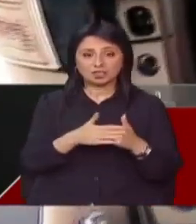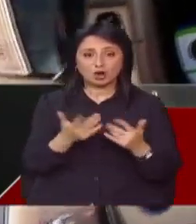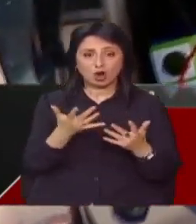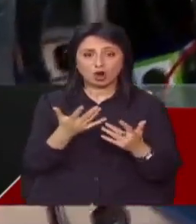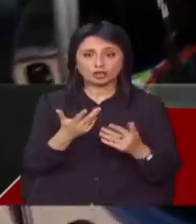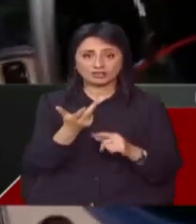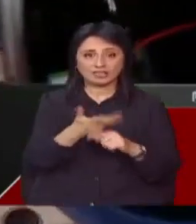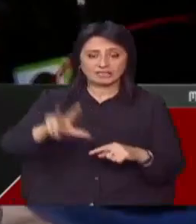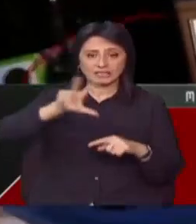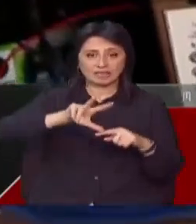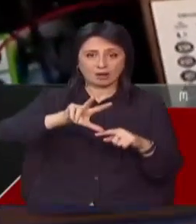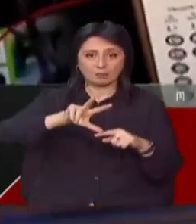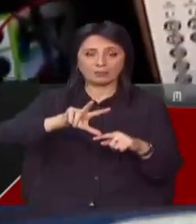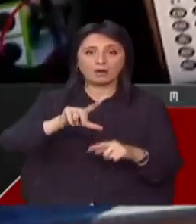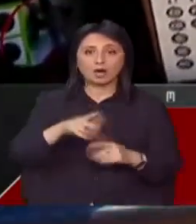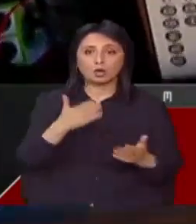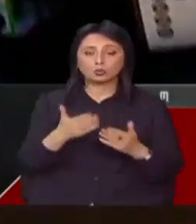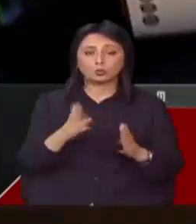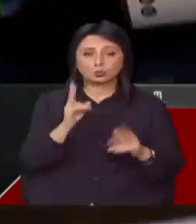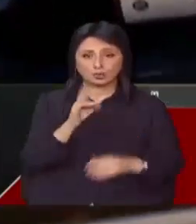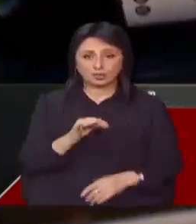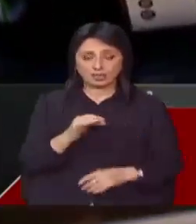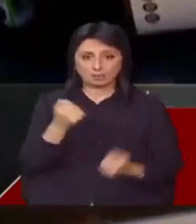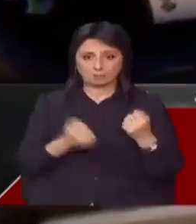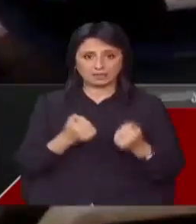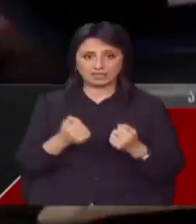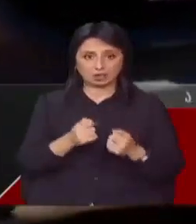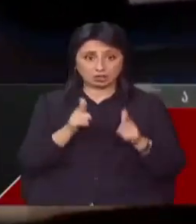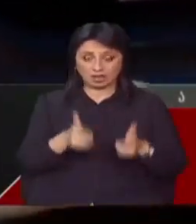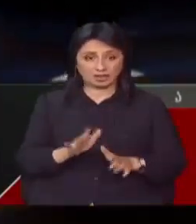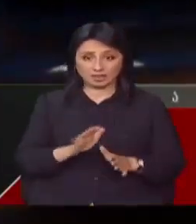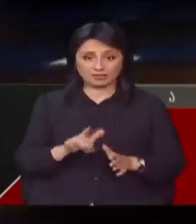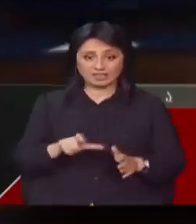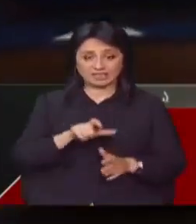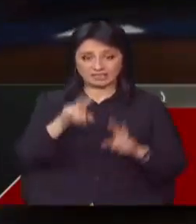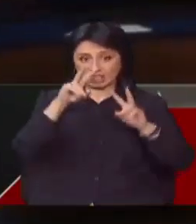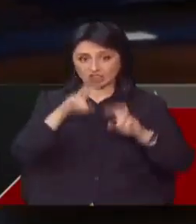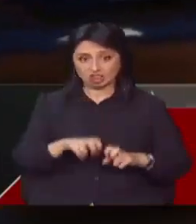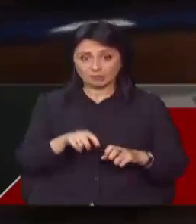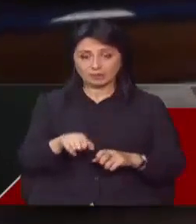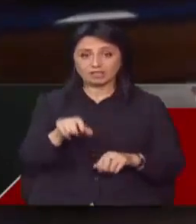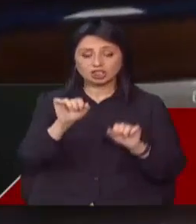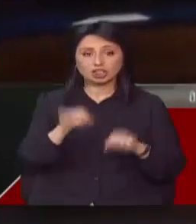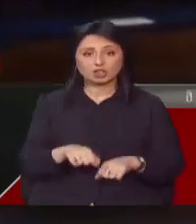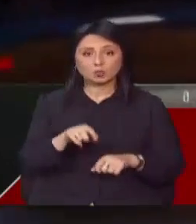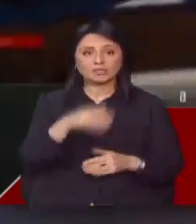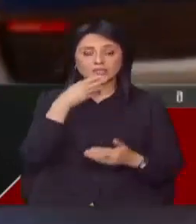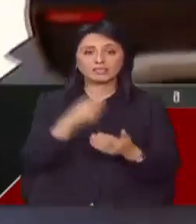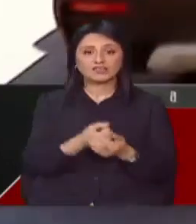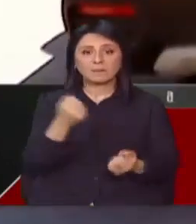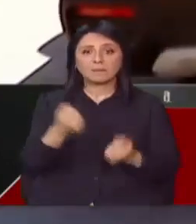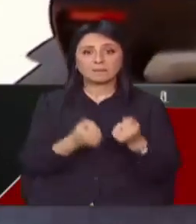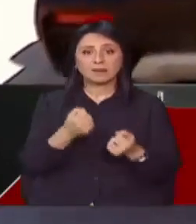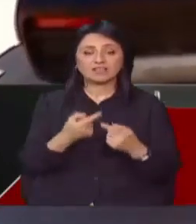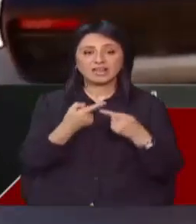ოდენობა გასამაგდება. Იმ შემთხვევაში, თუ კი მძღოლი არ დაეთანხმება გზებზე შემოწმების შედეგებს, მას შეუძლია, რომ საკუთარი